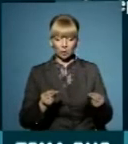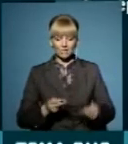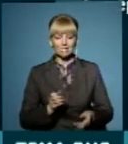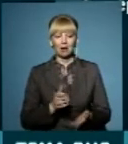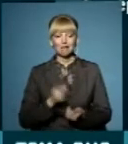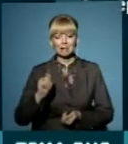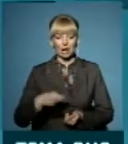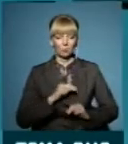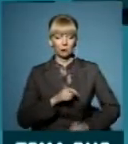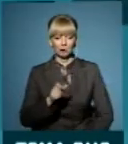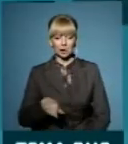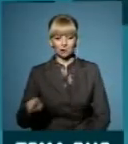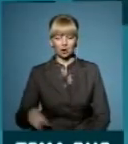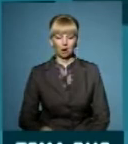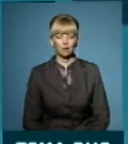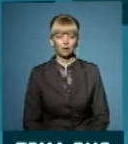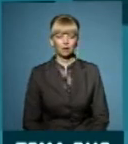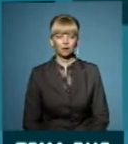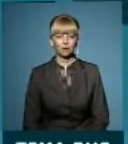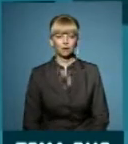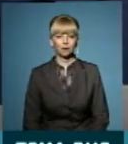найманими працівниками.